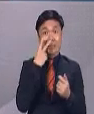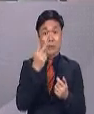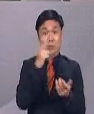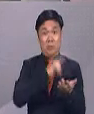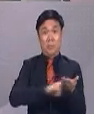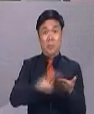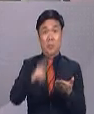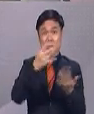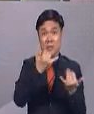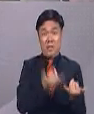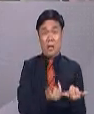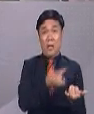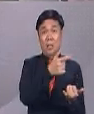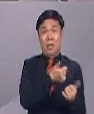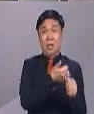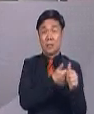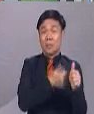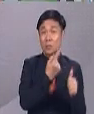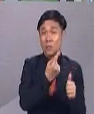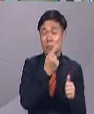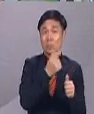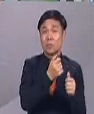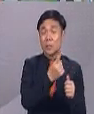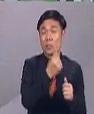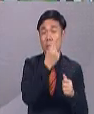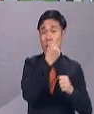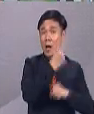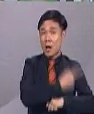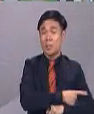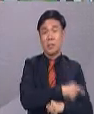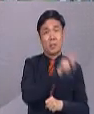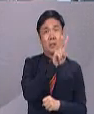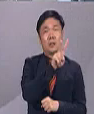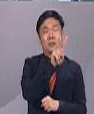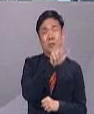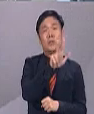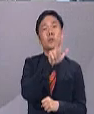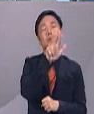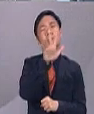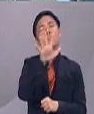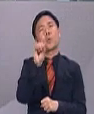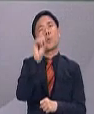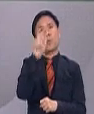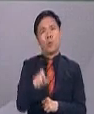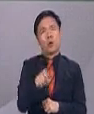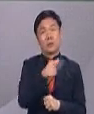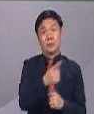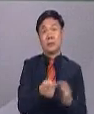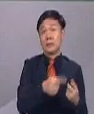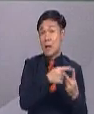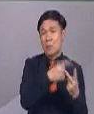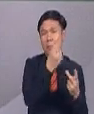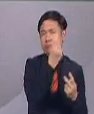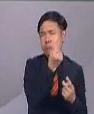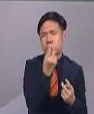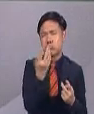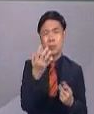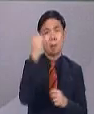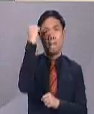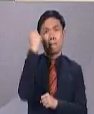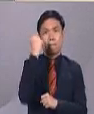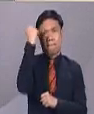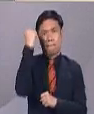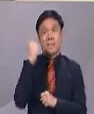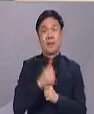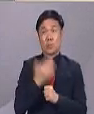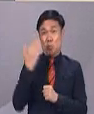purata penumpang menaiki bas sehari hanya sekitar 350 orang. Justru, hanya 60 buah bas sehari beroperasi berbanding sebelum